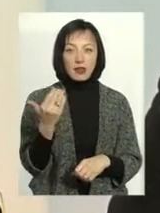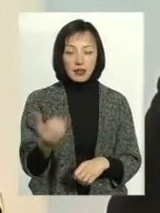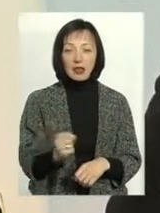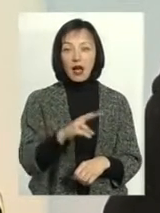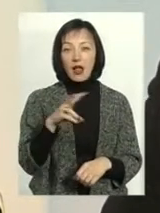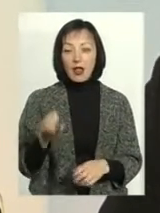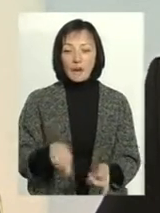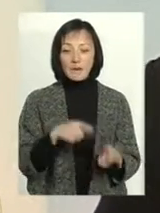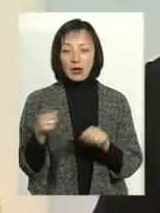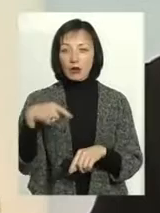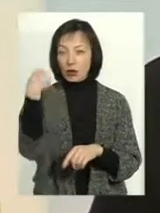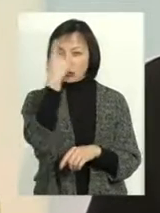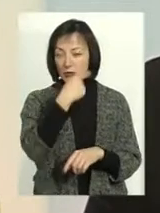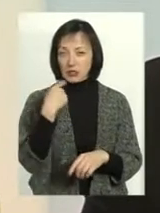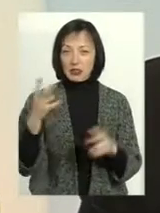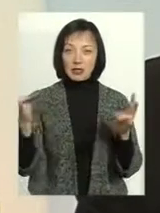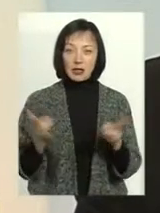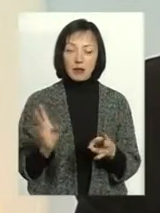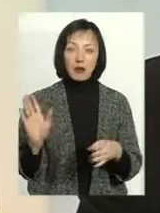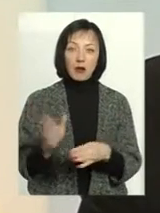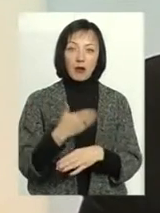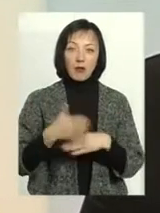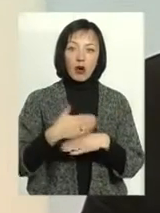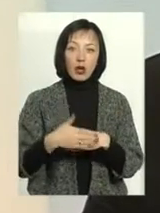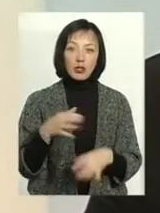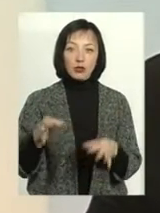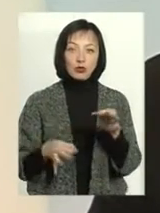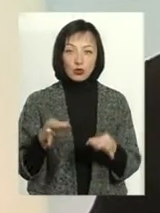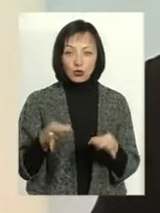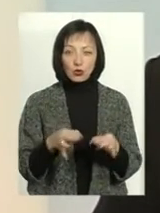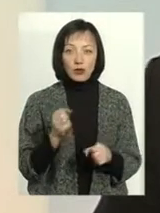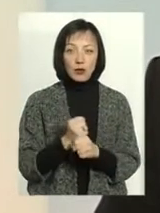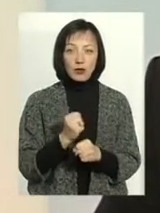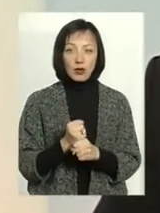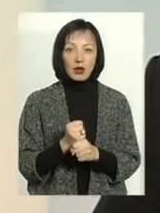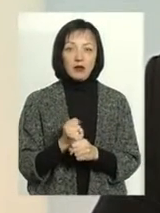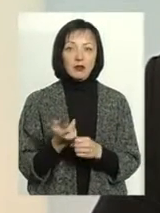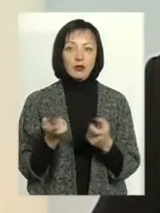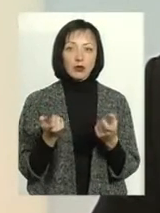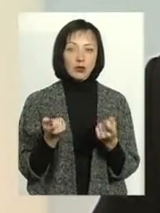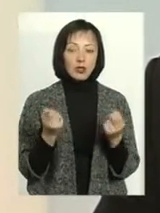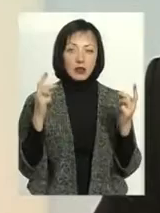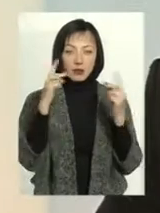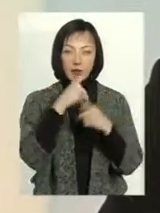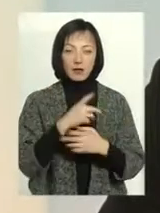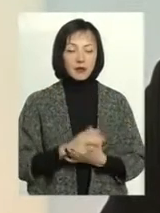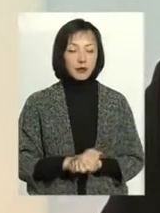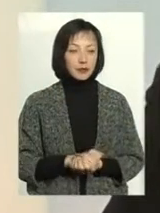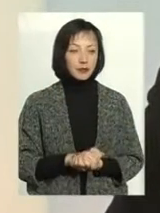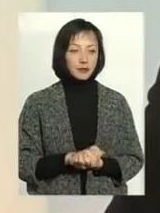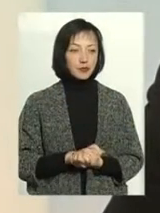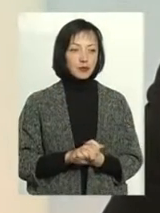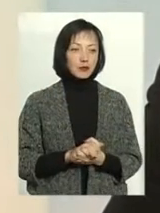переходити одразу на особистості, говорити, що треба покарати суддю, щоб вона не здійснювала правосуддя, ну зовсім трошки не той акцент і на той